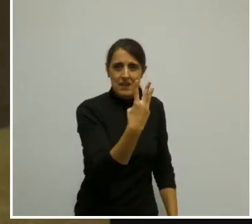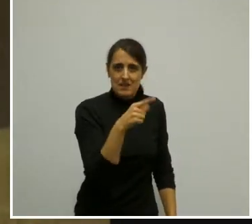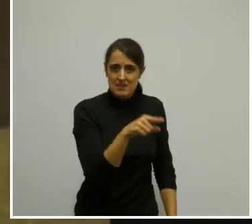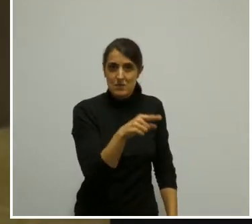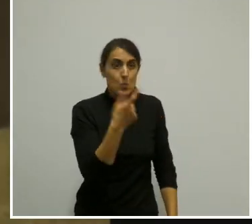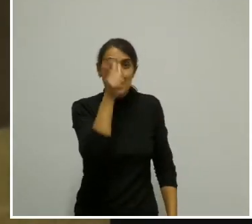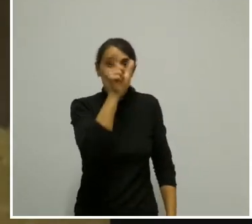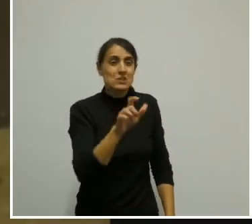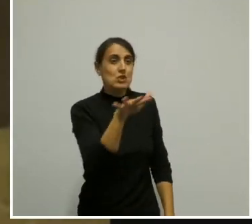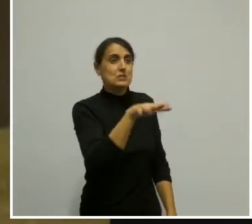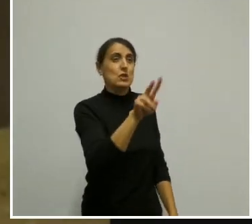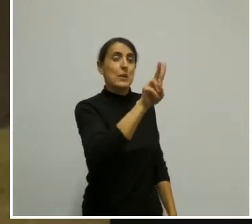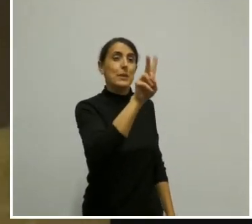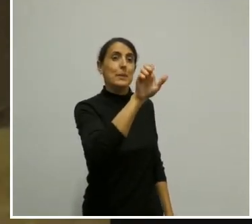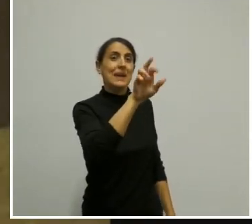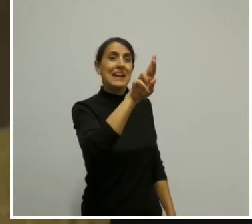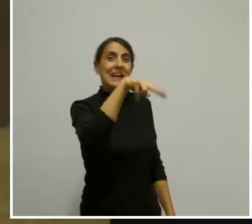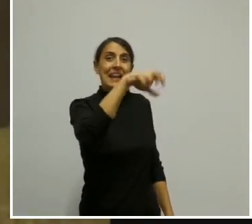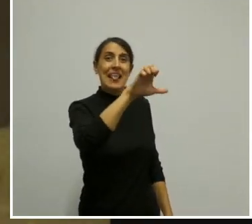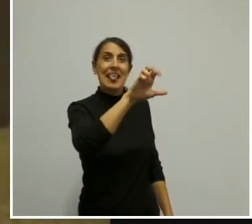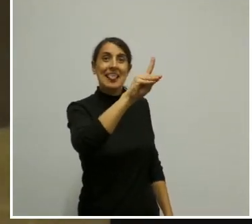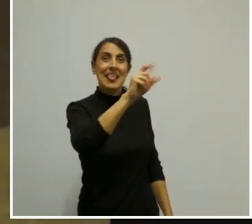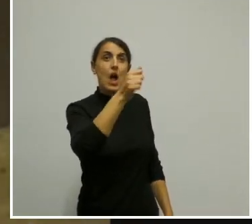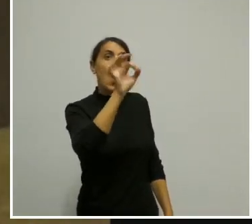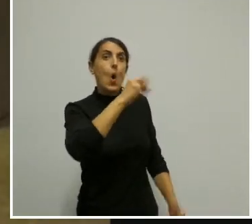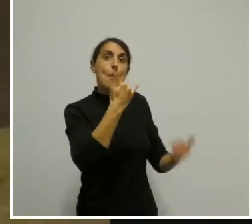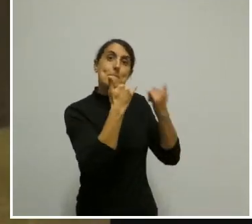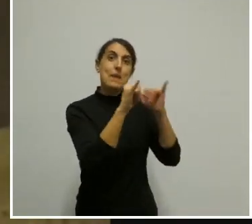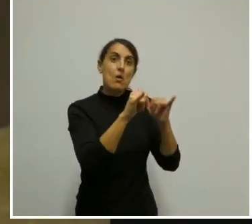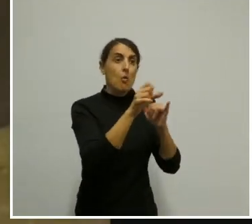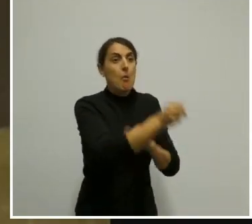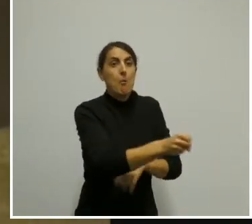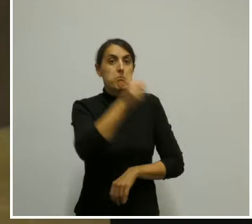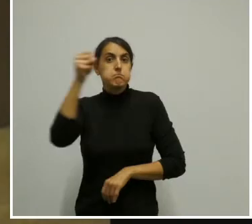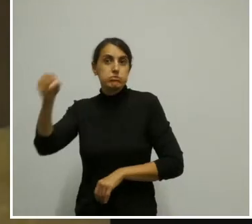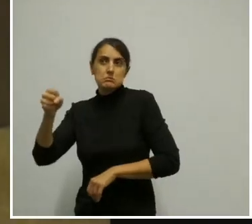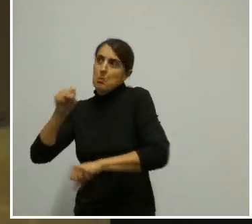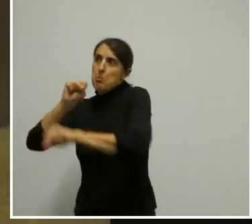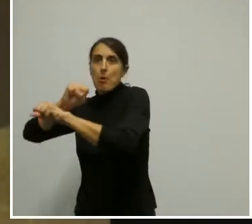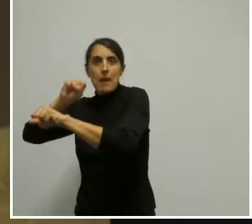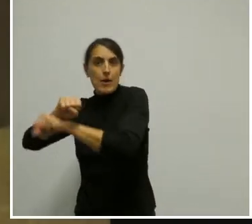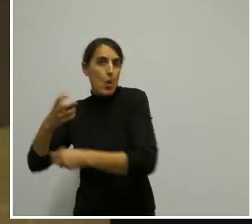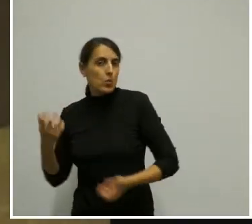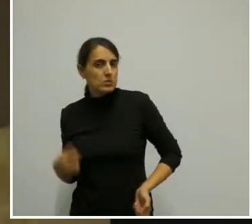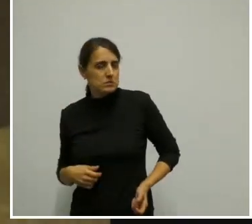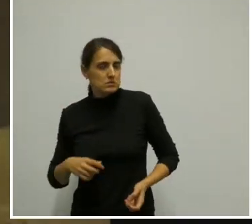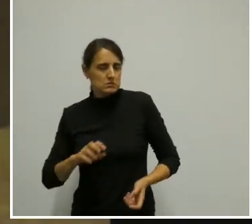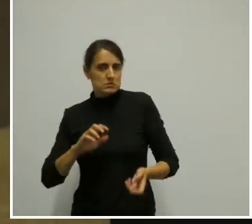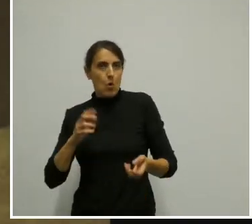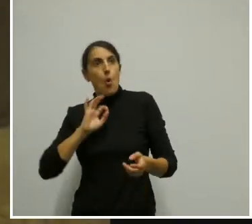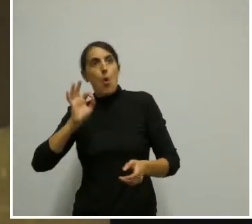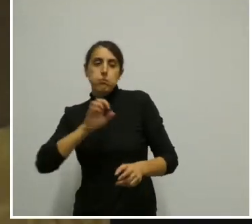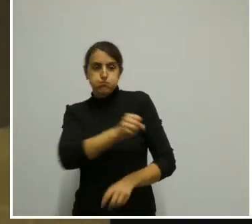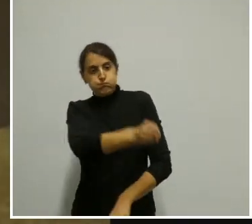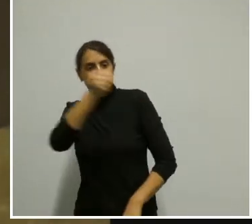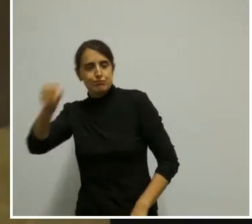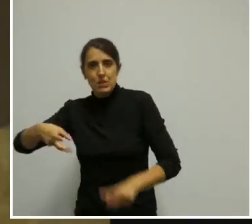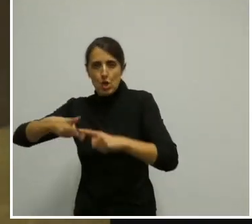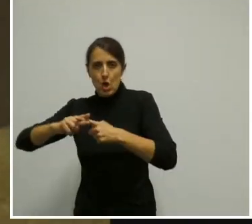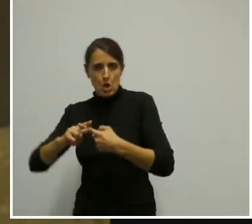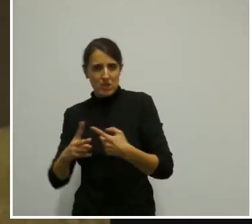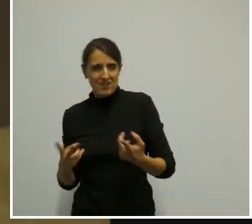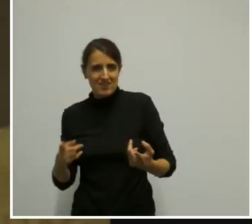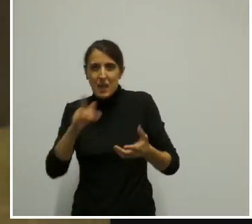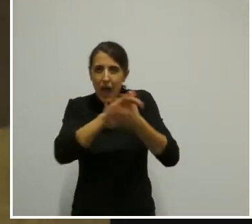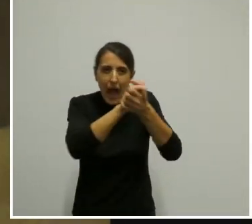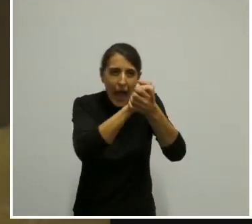la Verneda o de la Pau i portar-lo a un institut, dic aquests barris, com podria dir Poblenou, el Clot no té cap sentit, els estàs separant dels